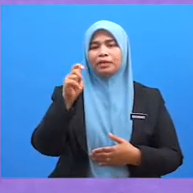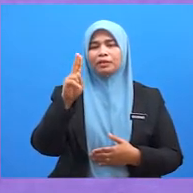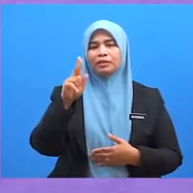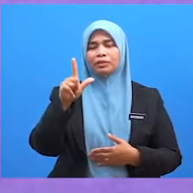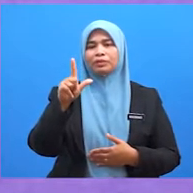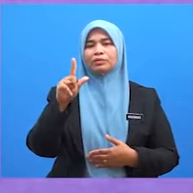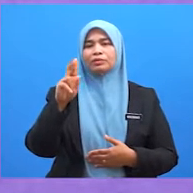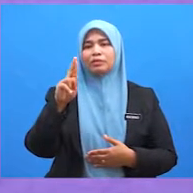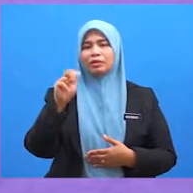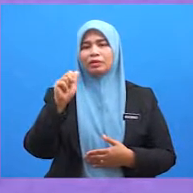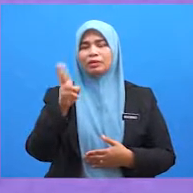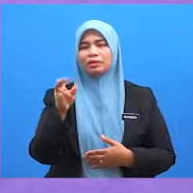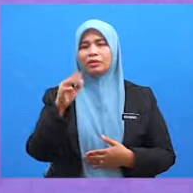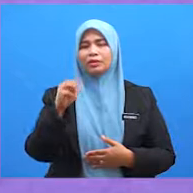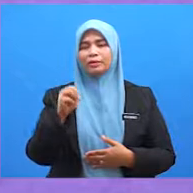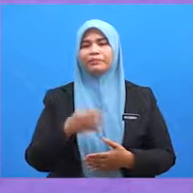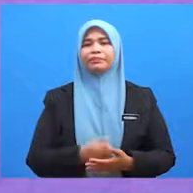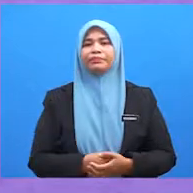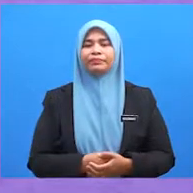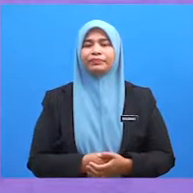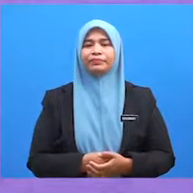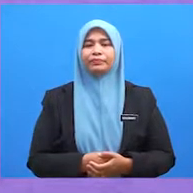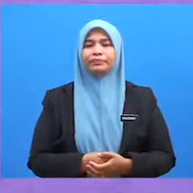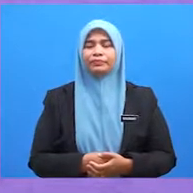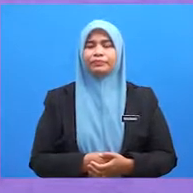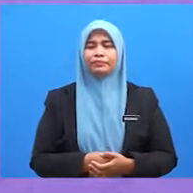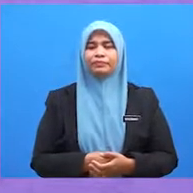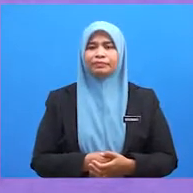Musyadah dan Masjid Baitul Rahman.